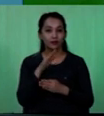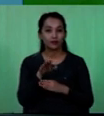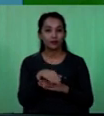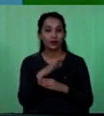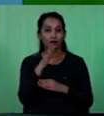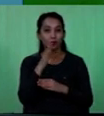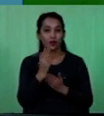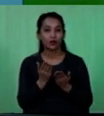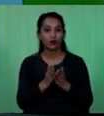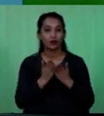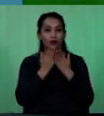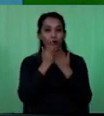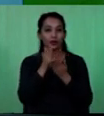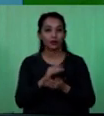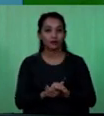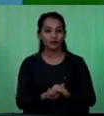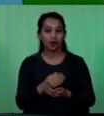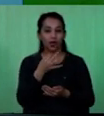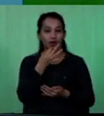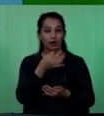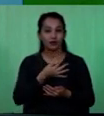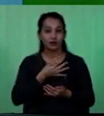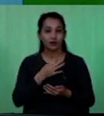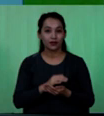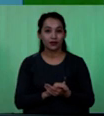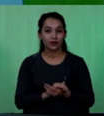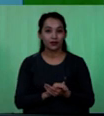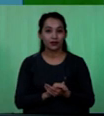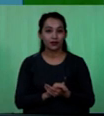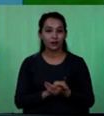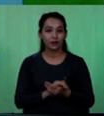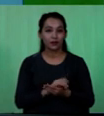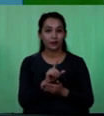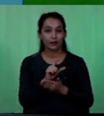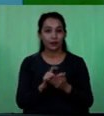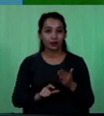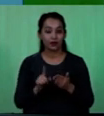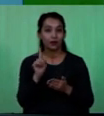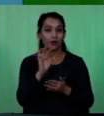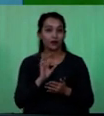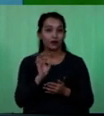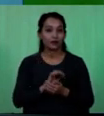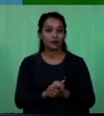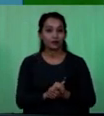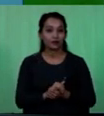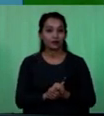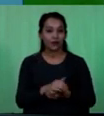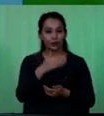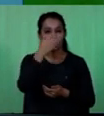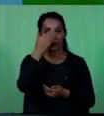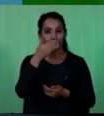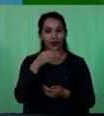kitob o'qiydilar. Aytingchi, ushbu matn nima haqida ekan? Yoz